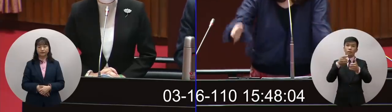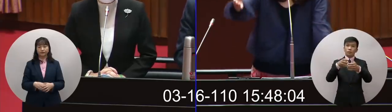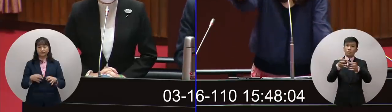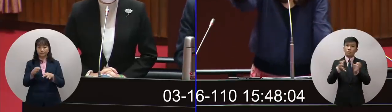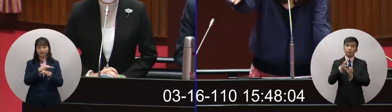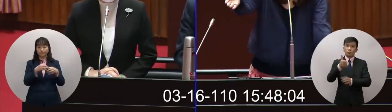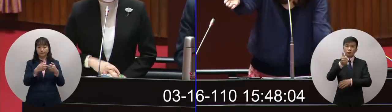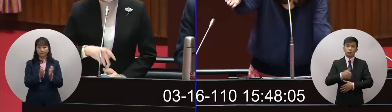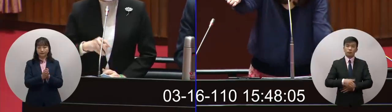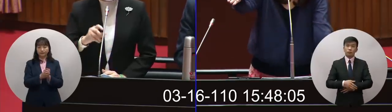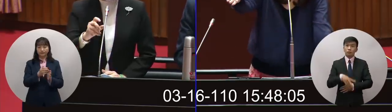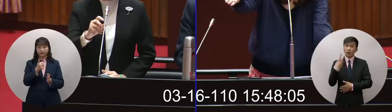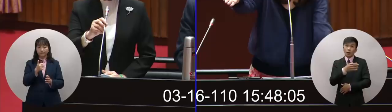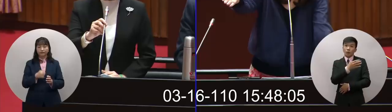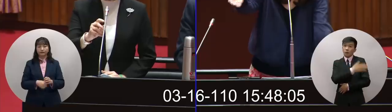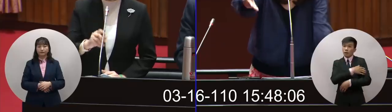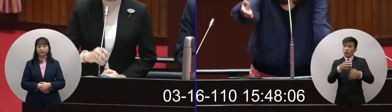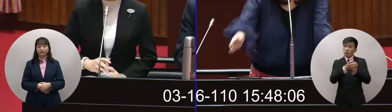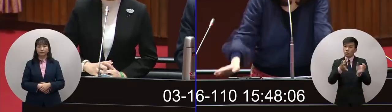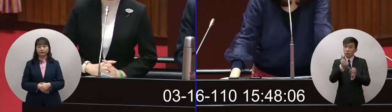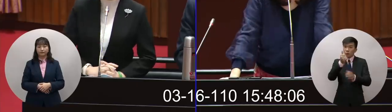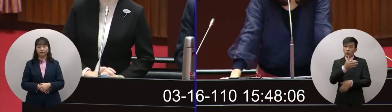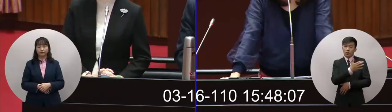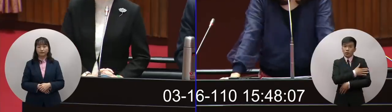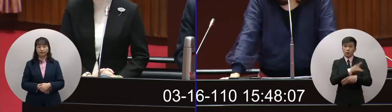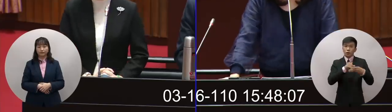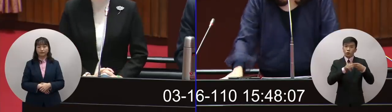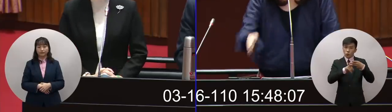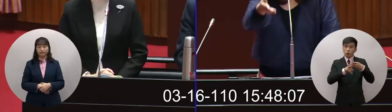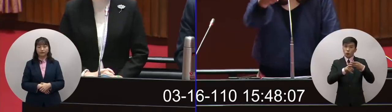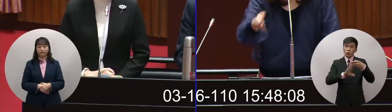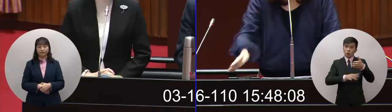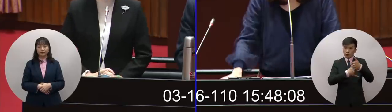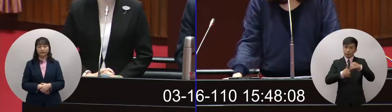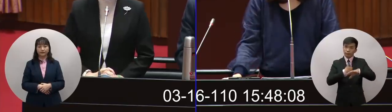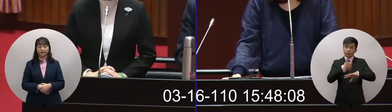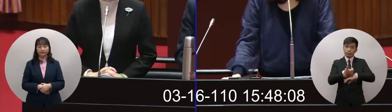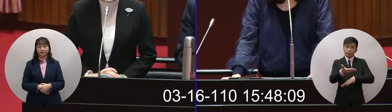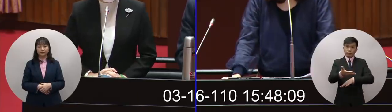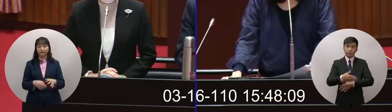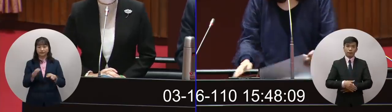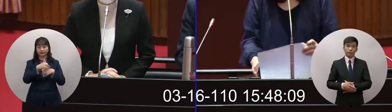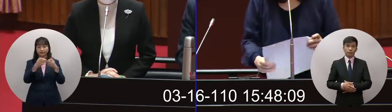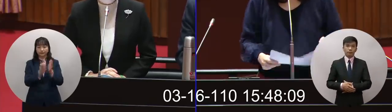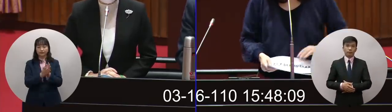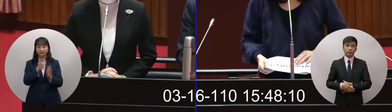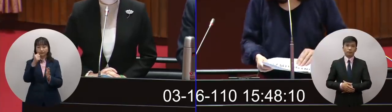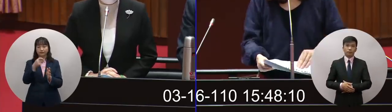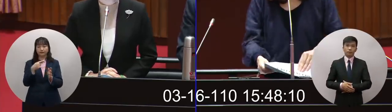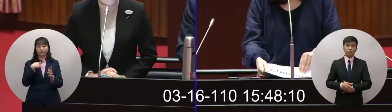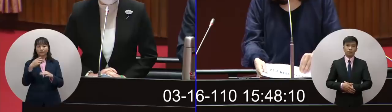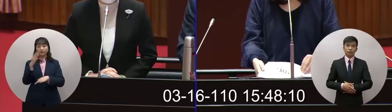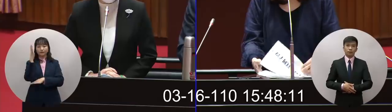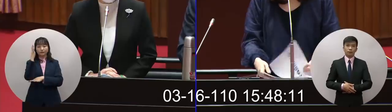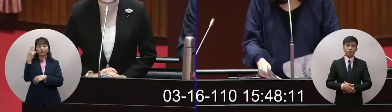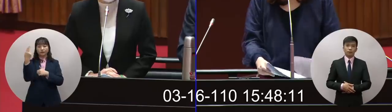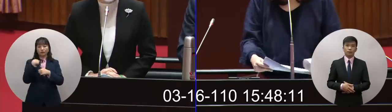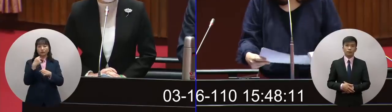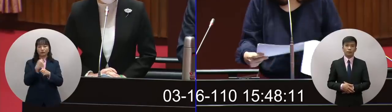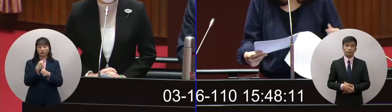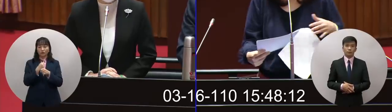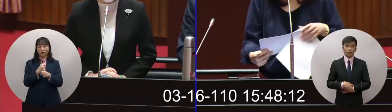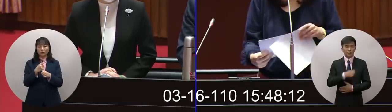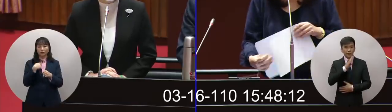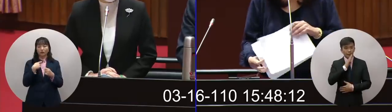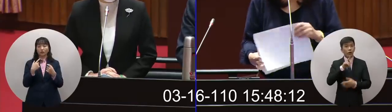济部长。 那请陈时中部长跟陈吉仲主委也上来，来请教部长。 经济部长是政治任命，我们 是